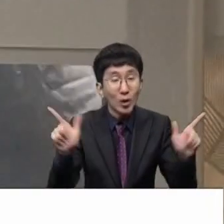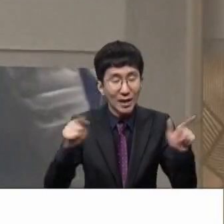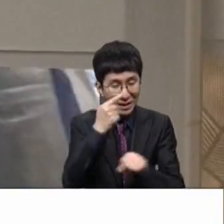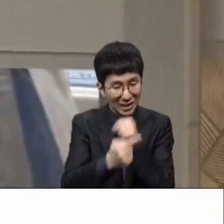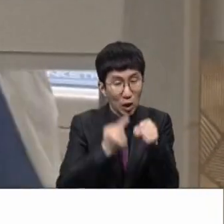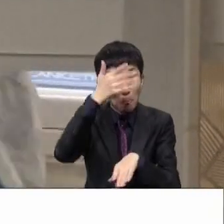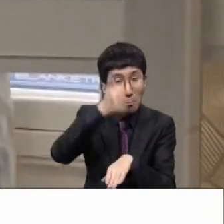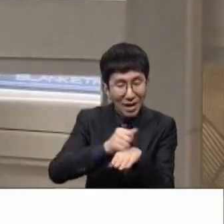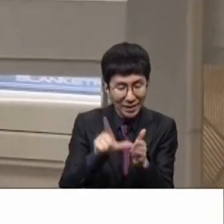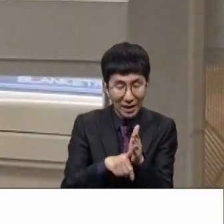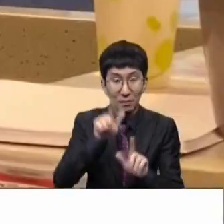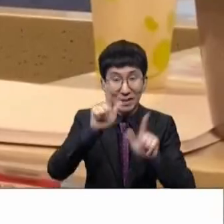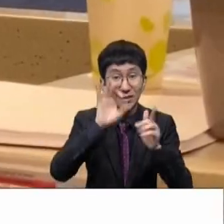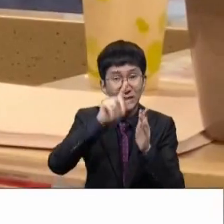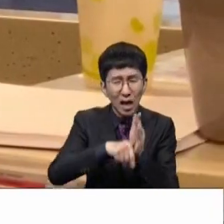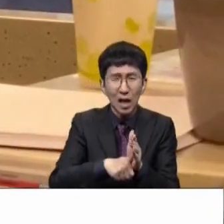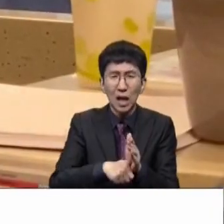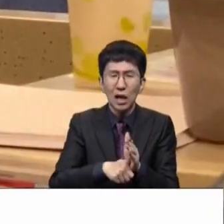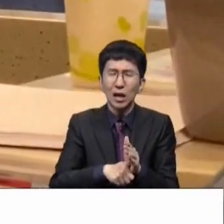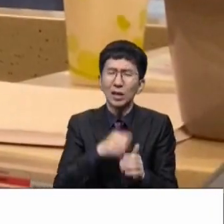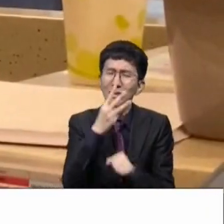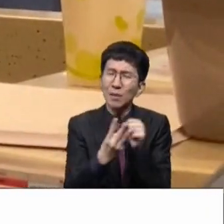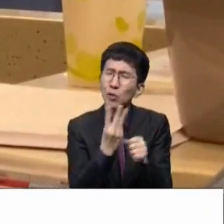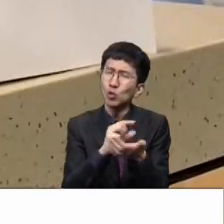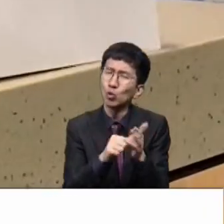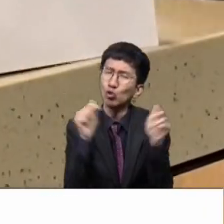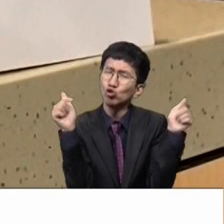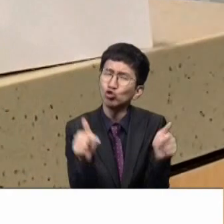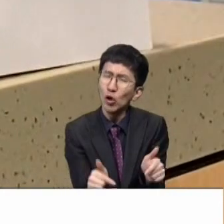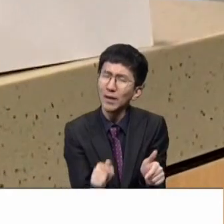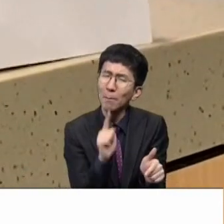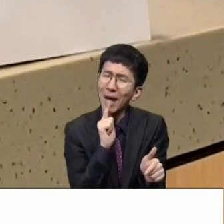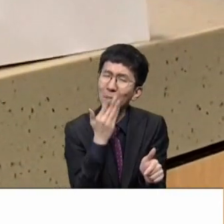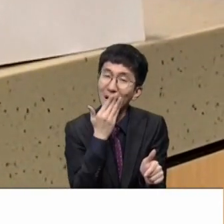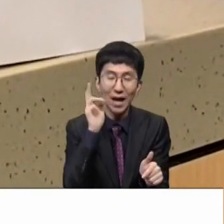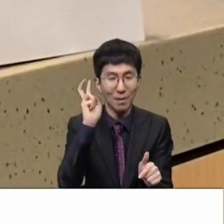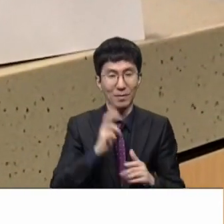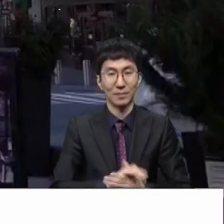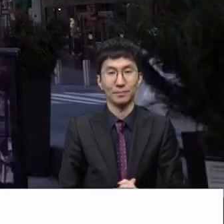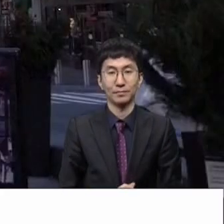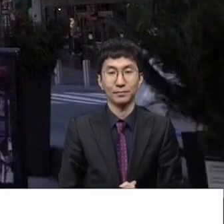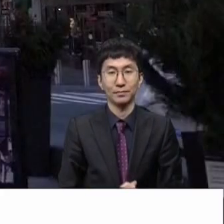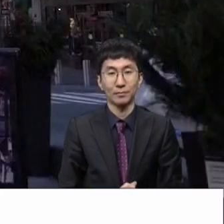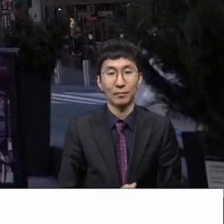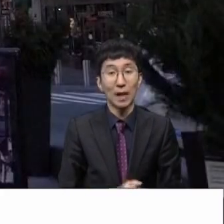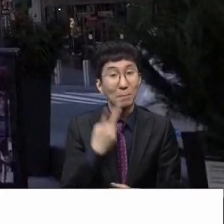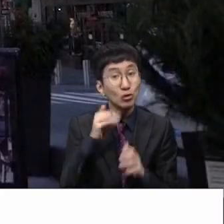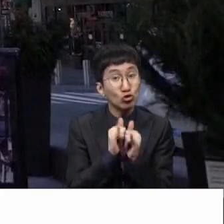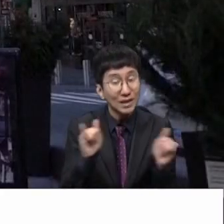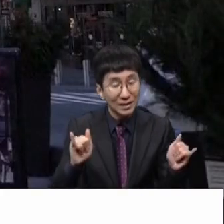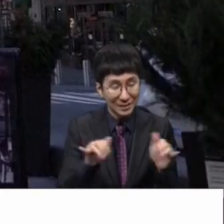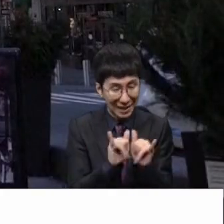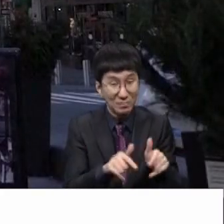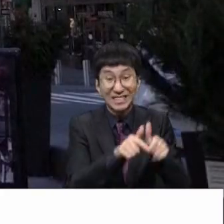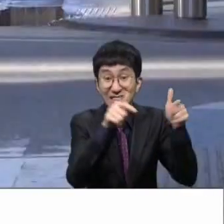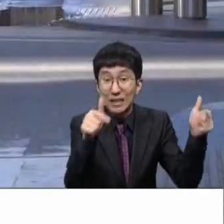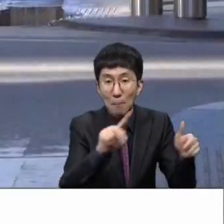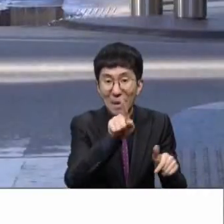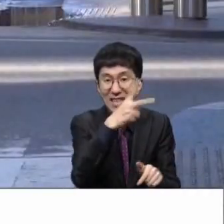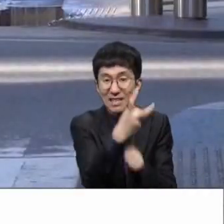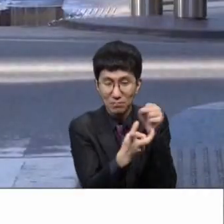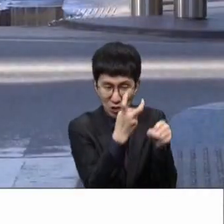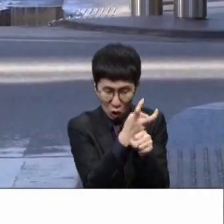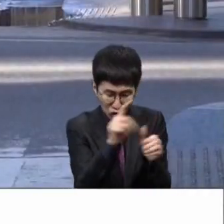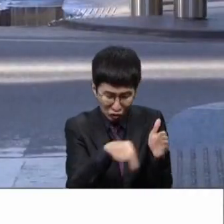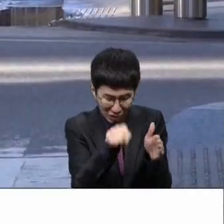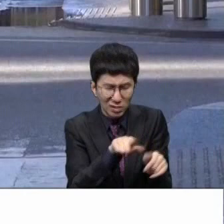기대 수명이 최대 3년까지도 짧아질 것이라는 게 CDC의 분석입니다. 미국인의 인구 증가율도 120년 만에